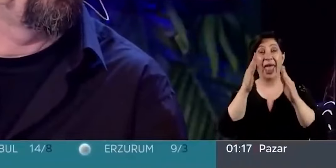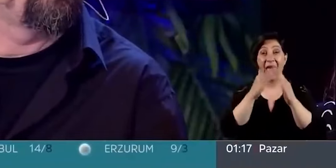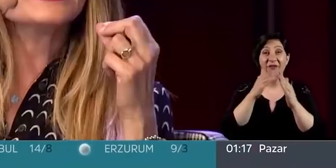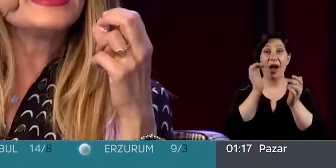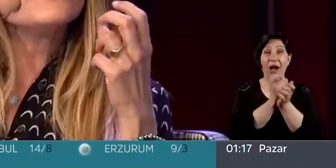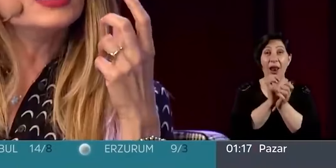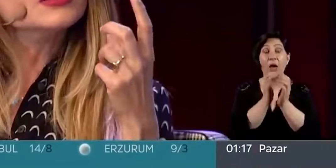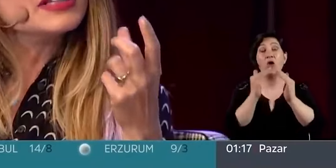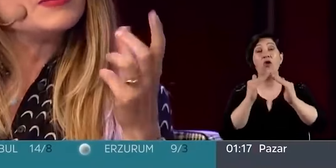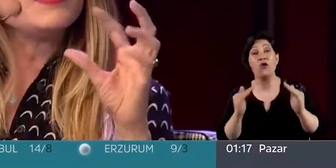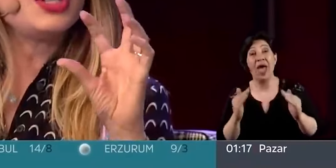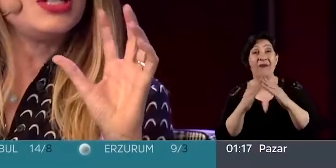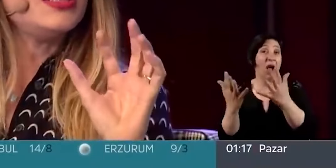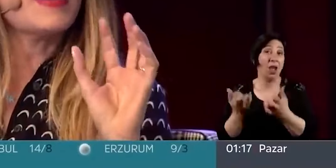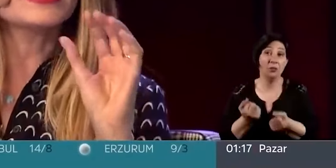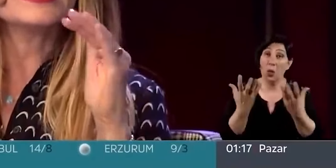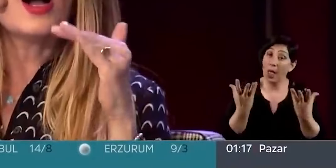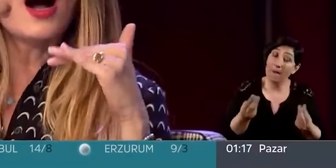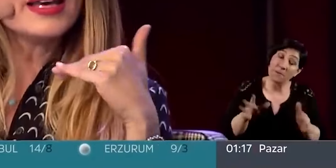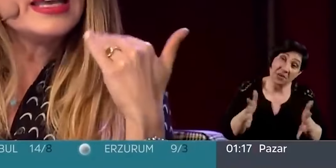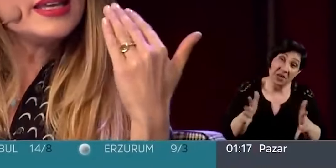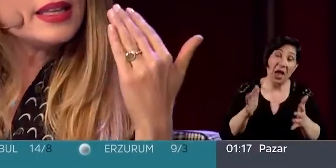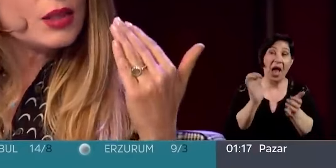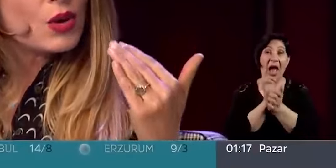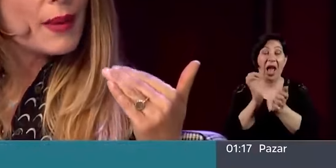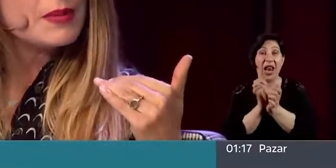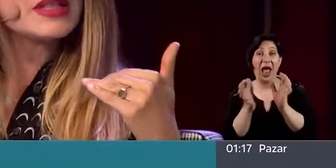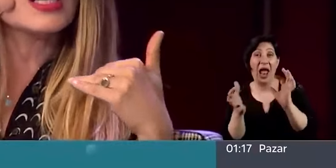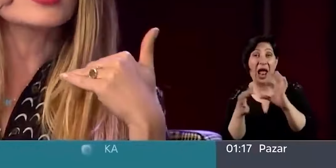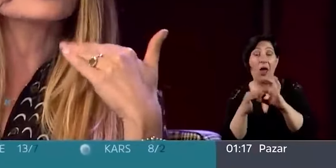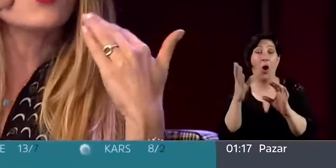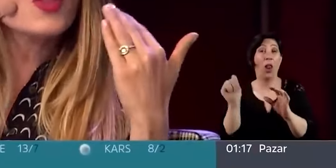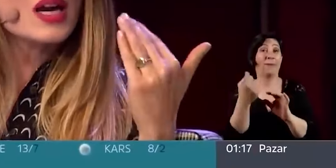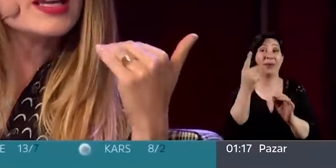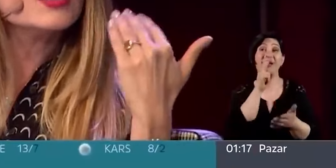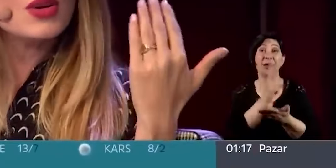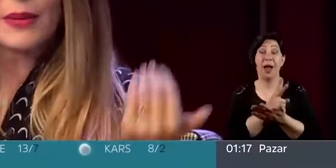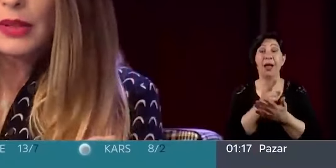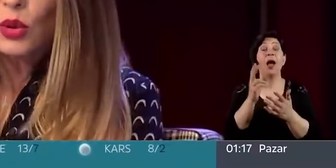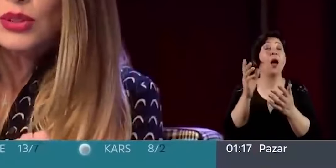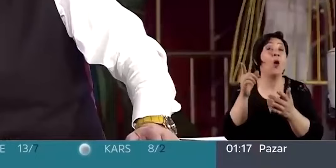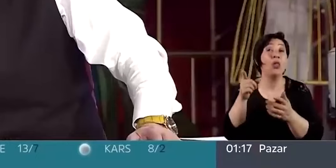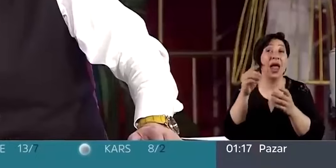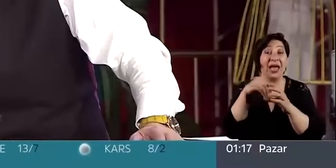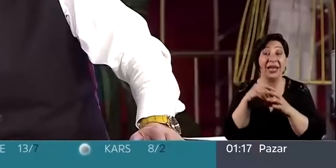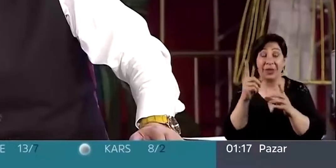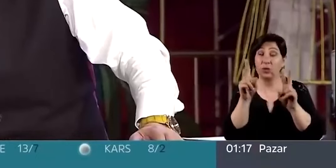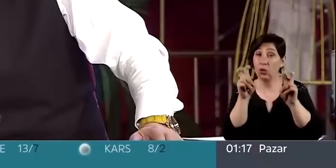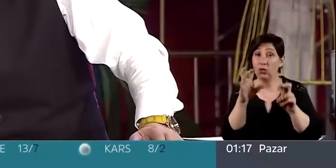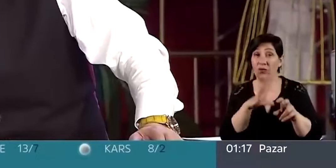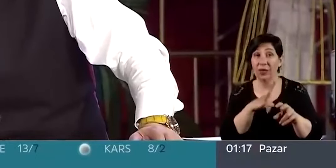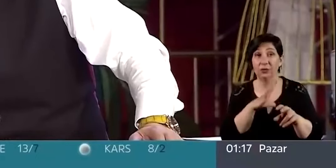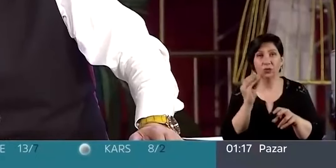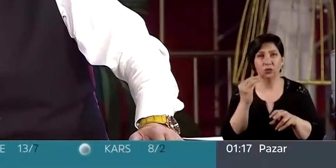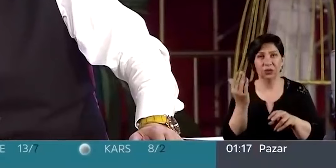ile ilgili belki ev alımı gibi bir şey, belki aile ile ilgili önemli bir karar, onlarla ilgili önemli bir konu devrede olacak.